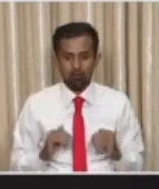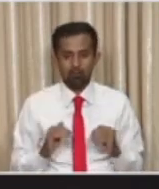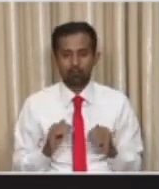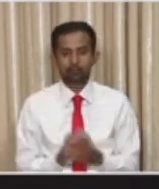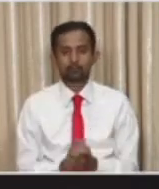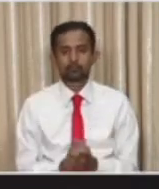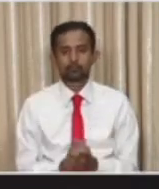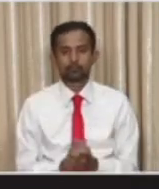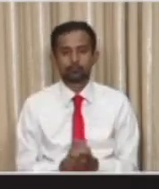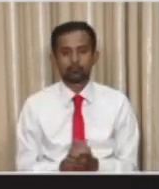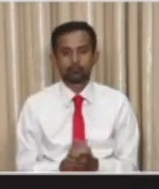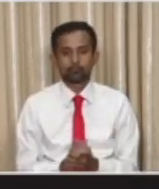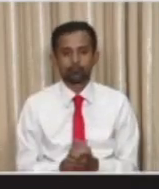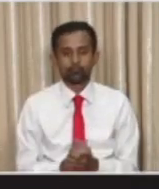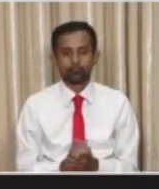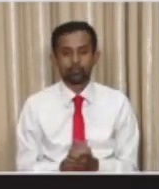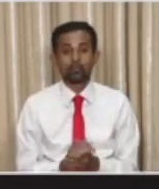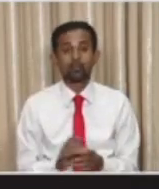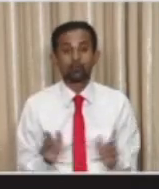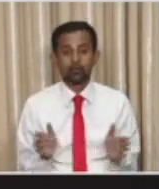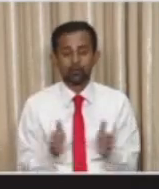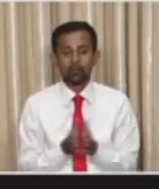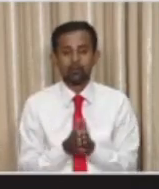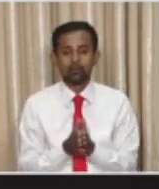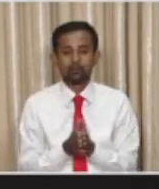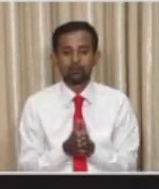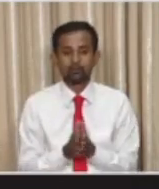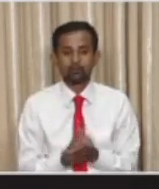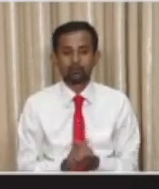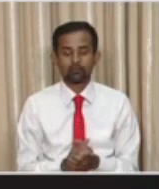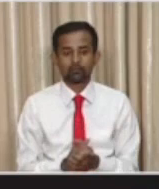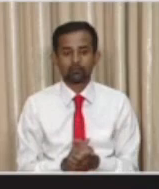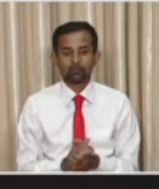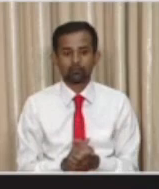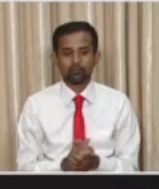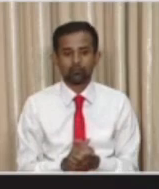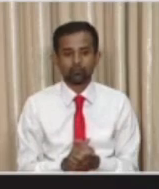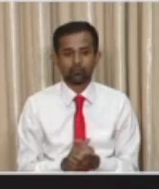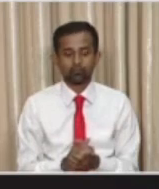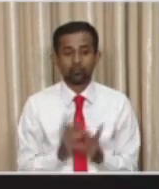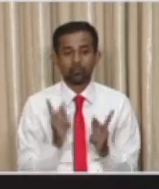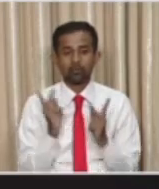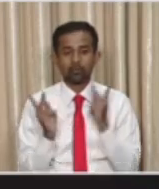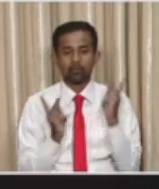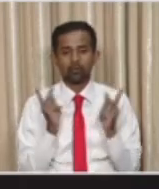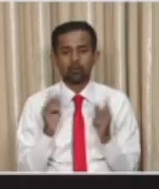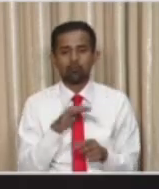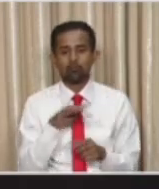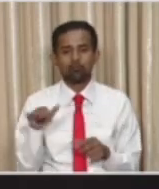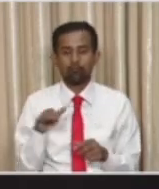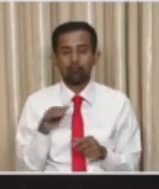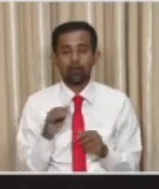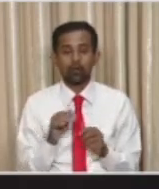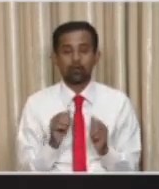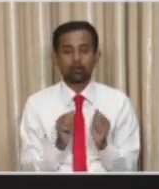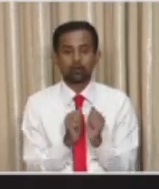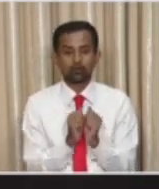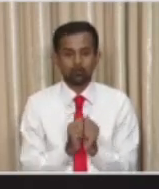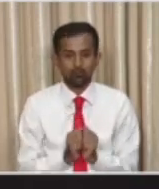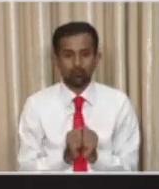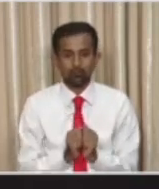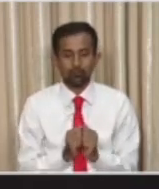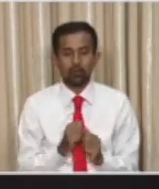ක්‍රමක්‍රමයෙන්. ඒකත් එක්ක විශේෂයෙන්ම මේ සංචාරක ශ්‍රේෂ්ඨයේ නියැලෙන